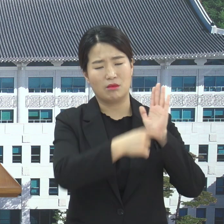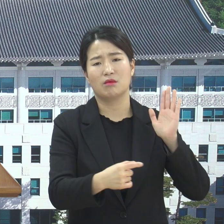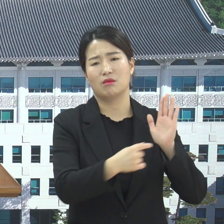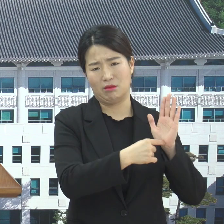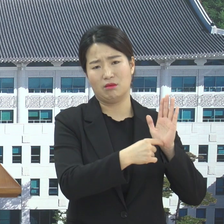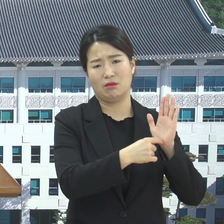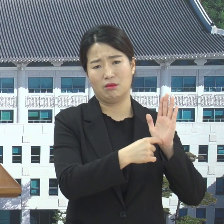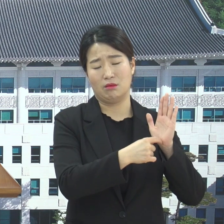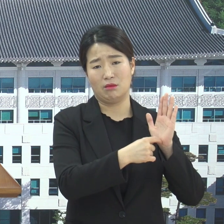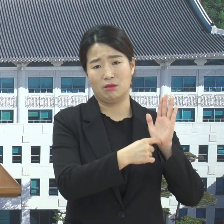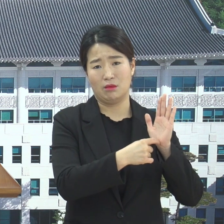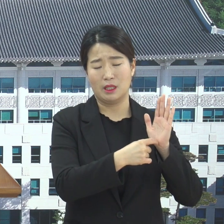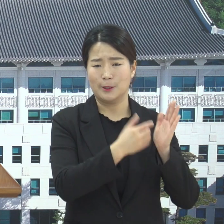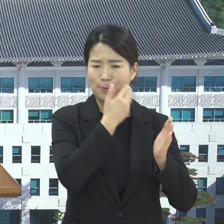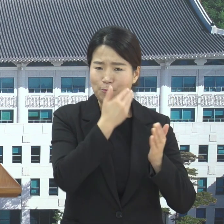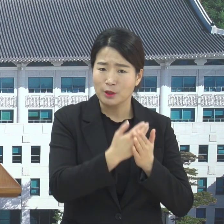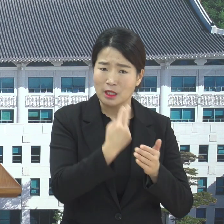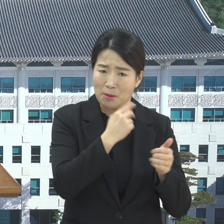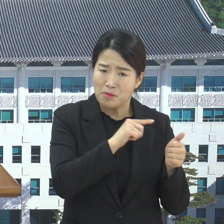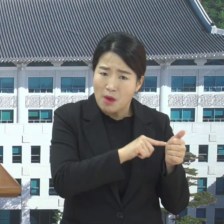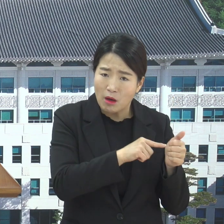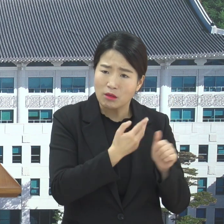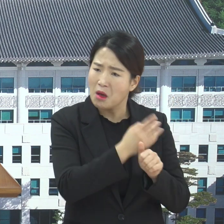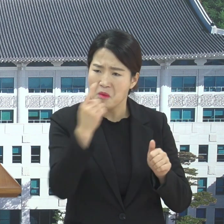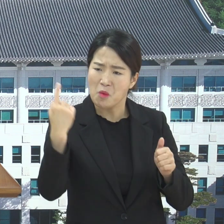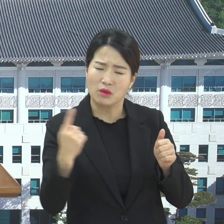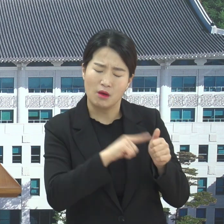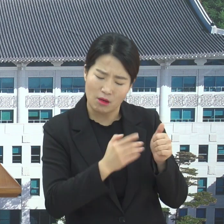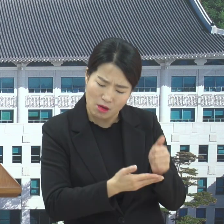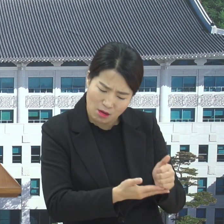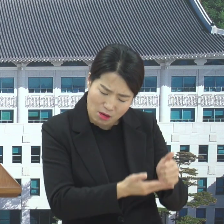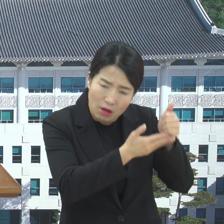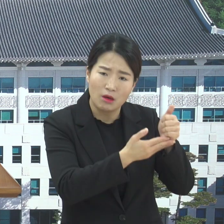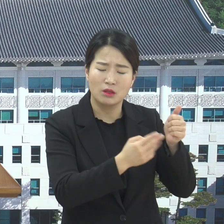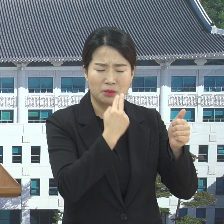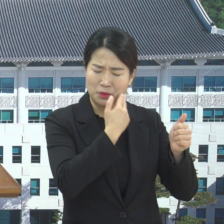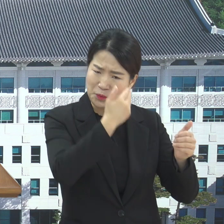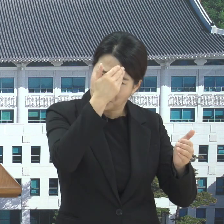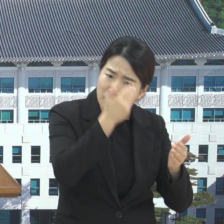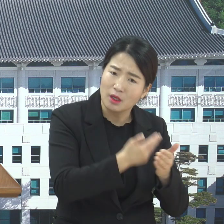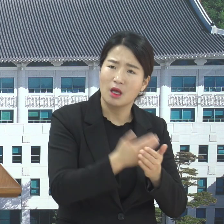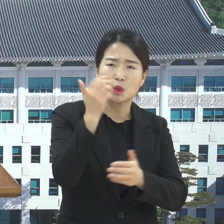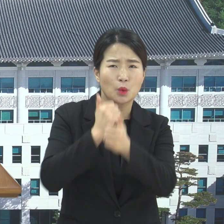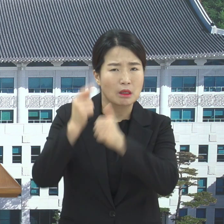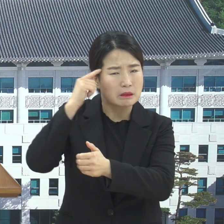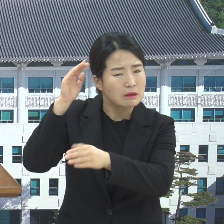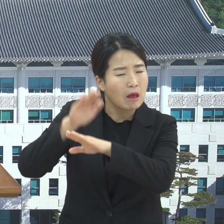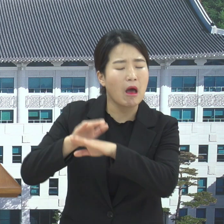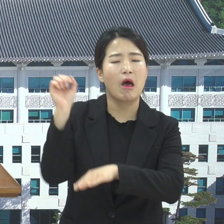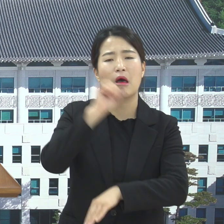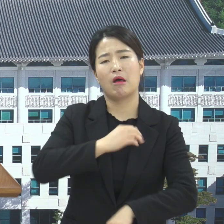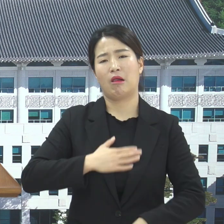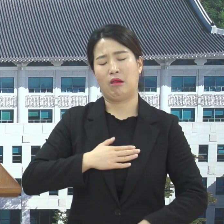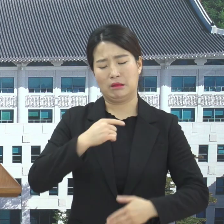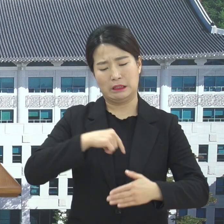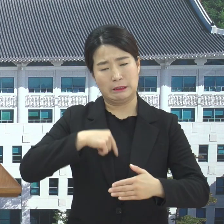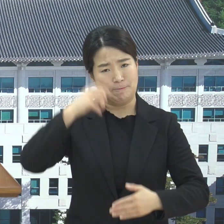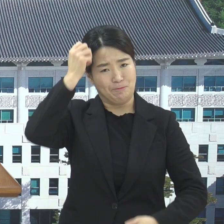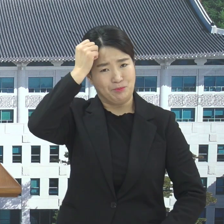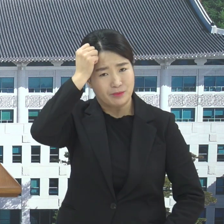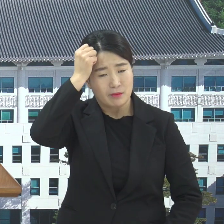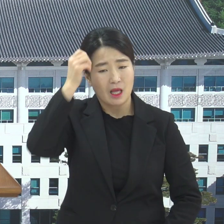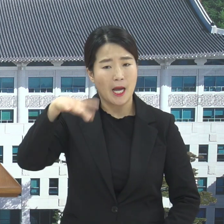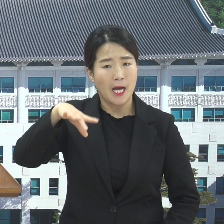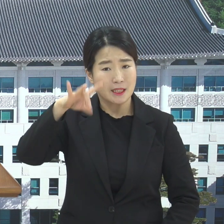있습니다. 소중한 생명 앞에서는 그 무엇보다 우선할 수 없다는 조상의 지혜를 가슴에 새기고